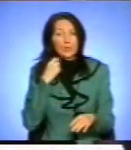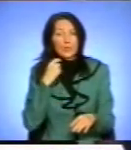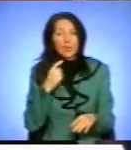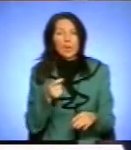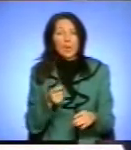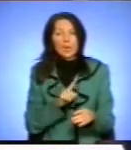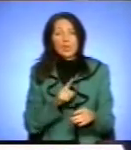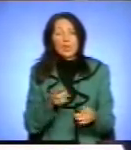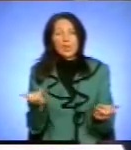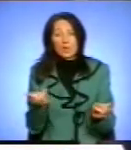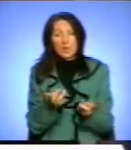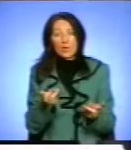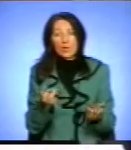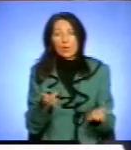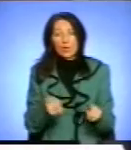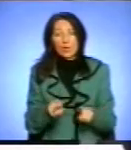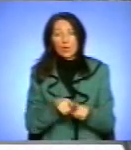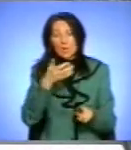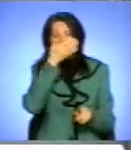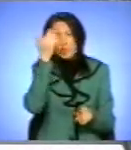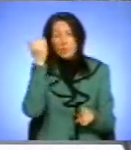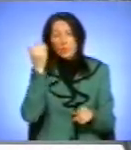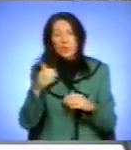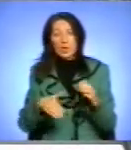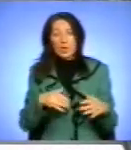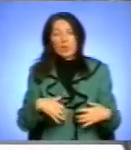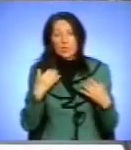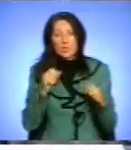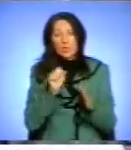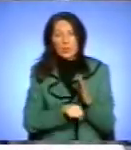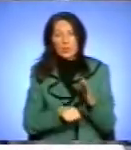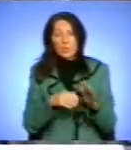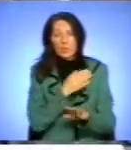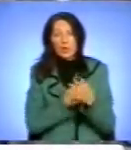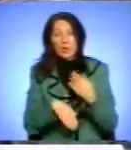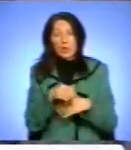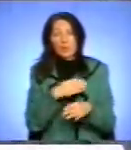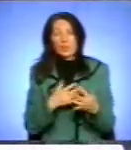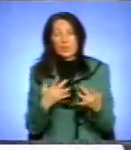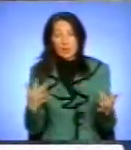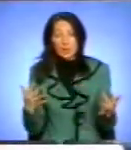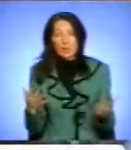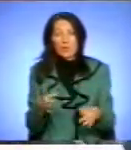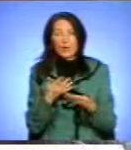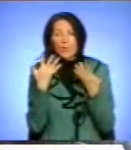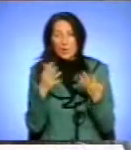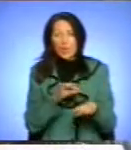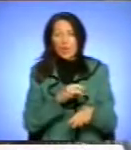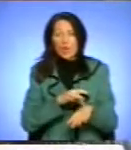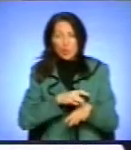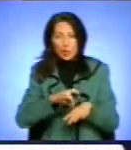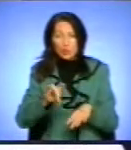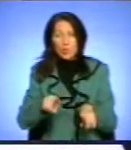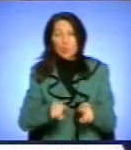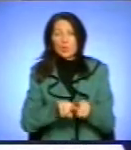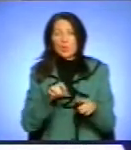таке забуття дурманом жахливих вбивств, каліц, зґвалтувань, розбоїв, грабежів та інших проявів жорстокості та звірства?